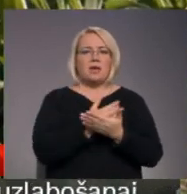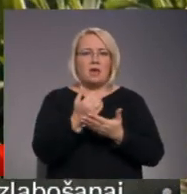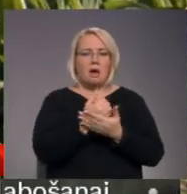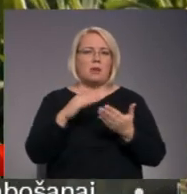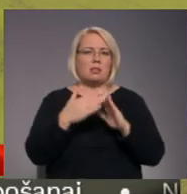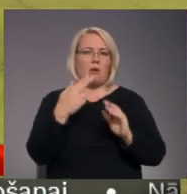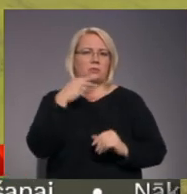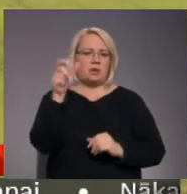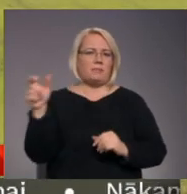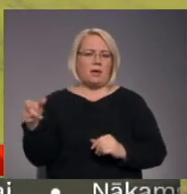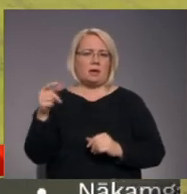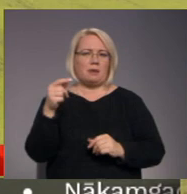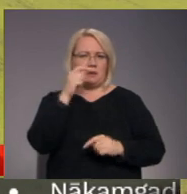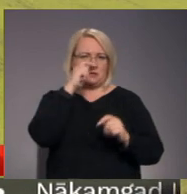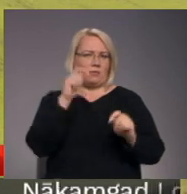lauksaimniekiem.